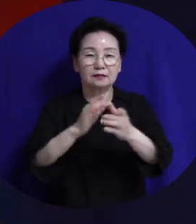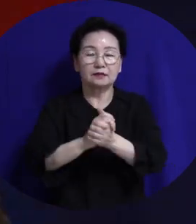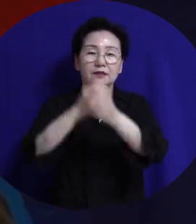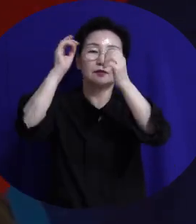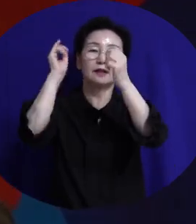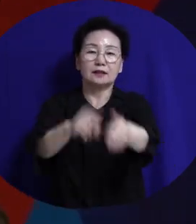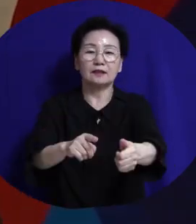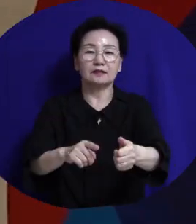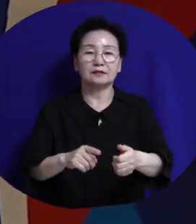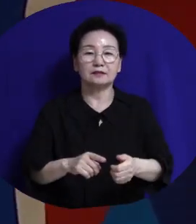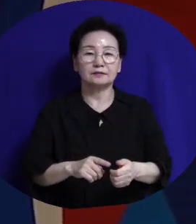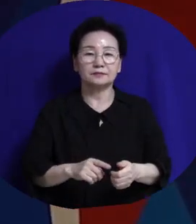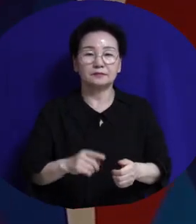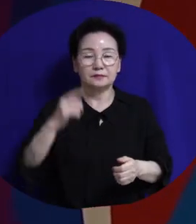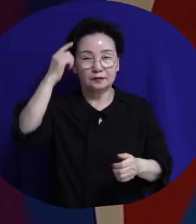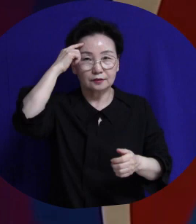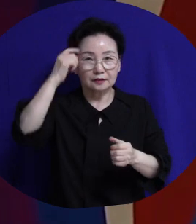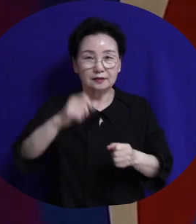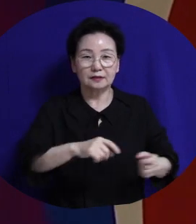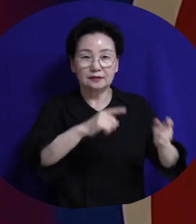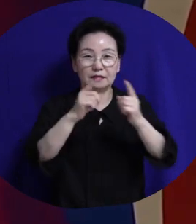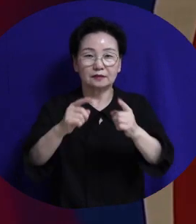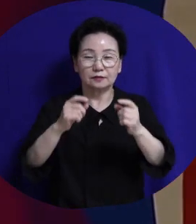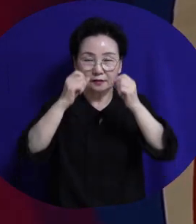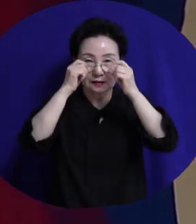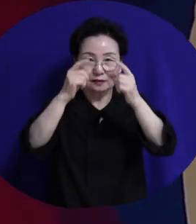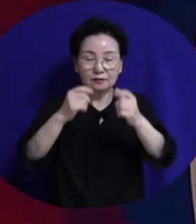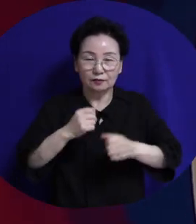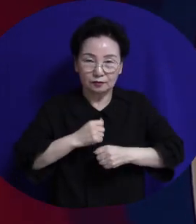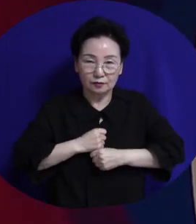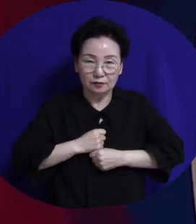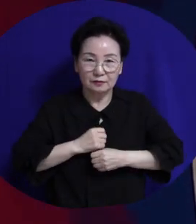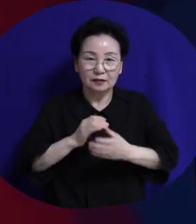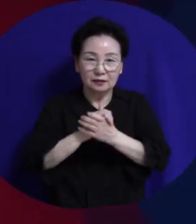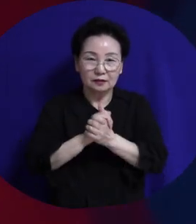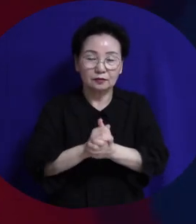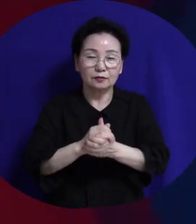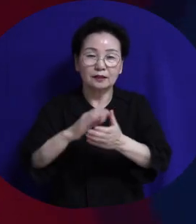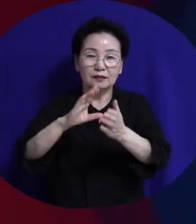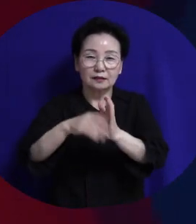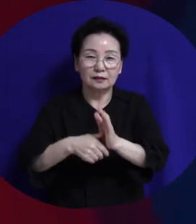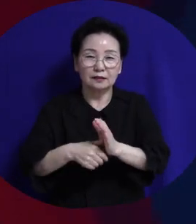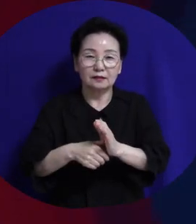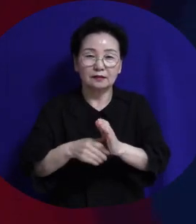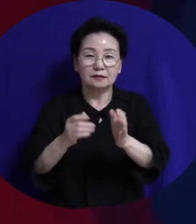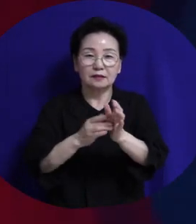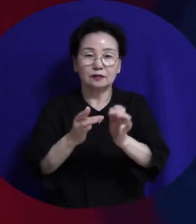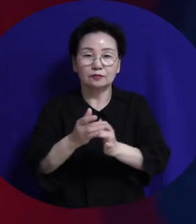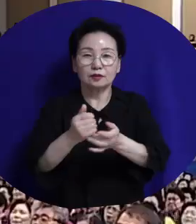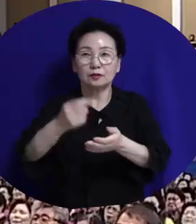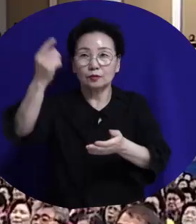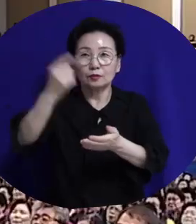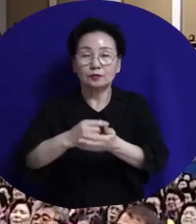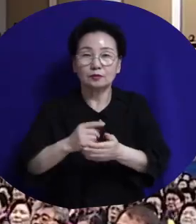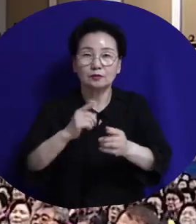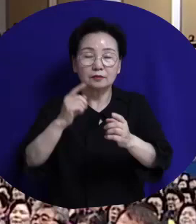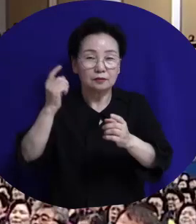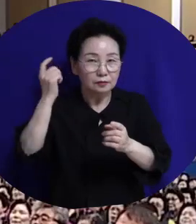기도하라. 정신 차리고 깨어서 건신하며 기도해야만이 예수 오신다는 소리를 들을 수가 있다는